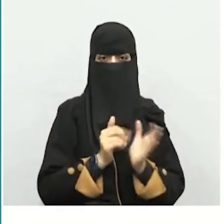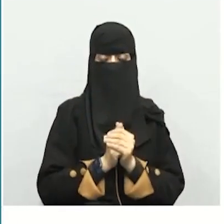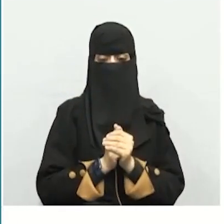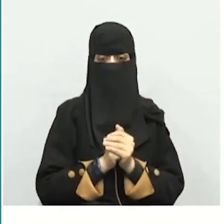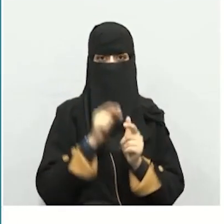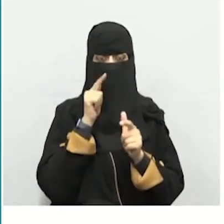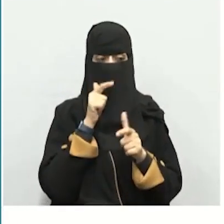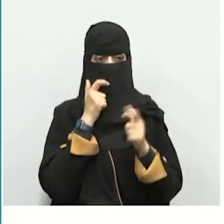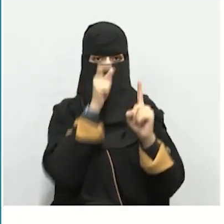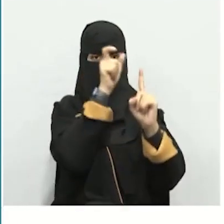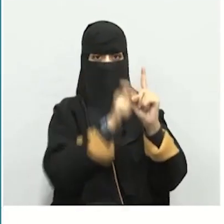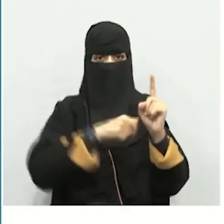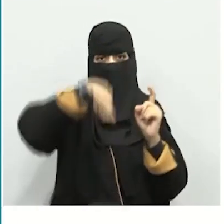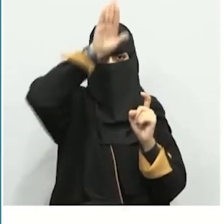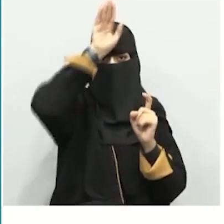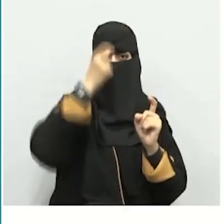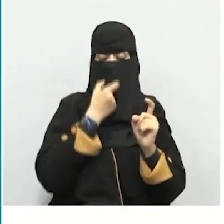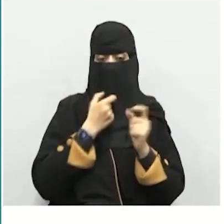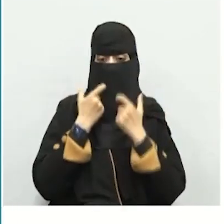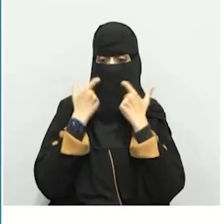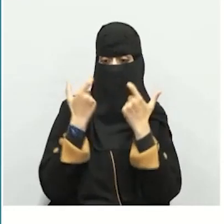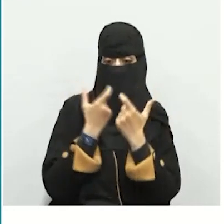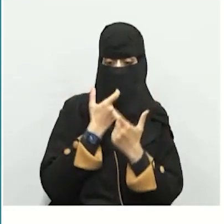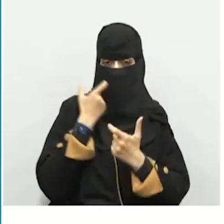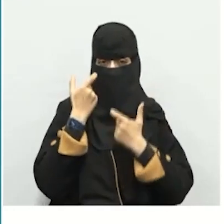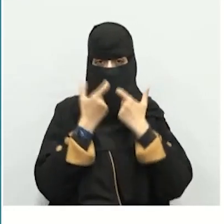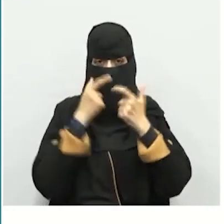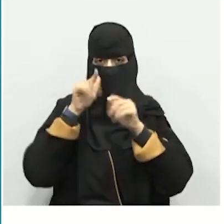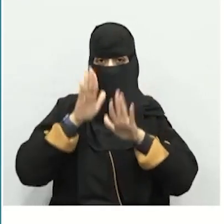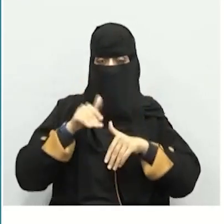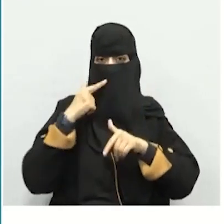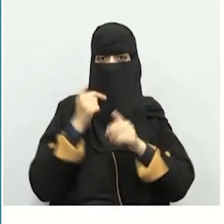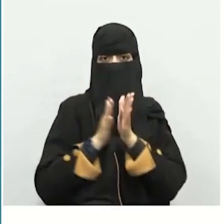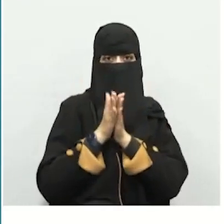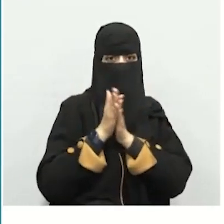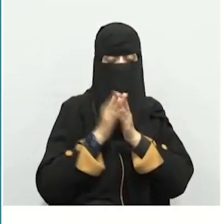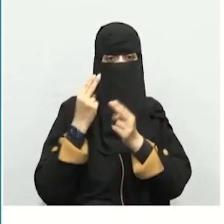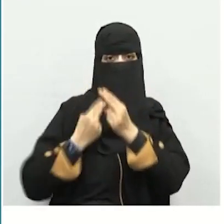عناية خادم الحرمين الشريفين الملك سلمان بن عبد العزيز بتاريخ الوطن.